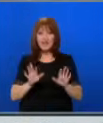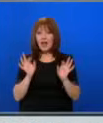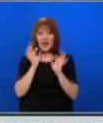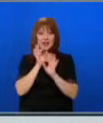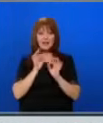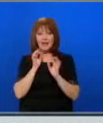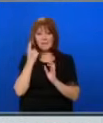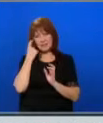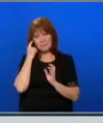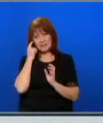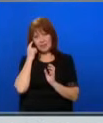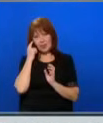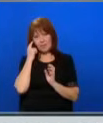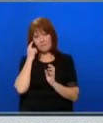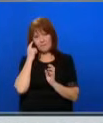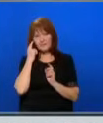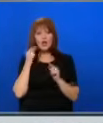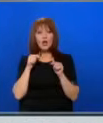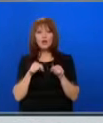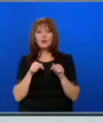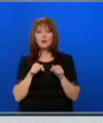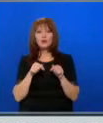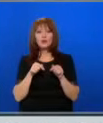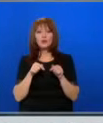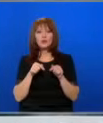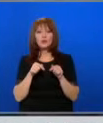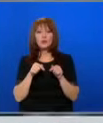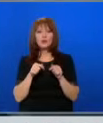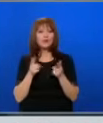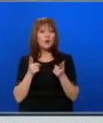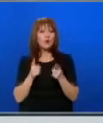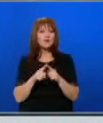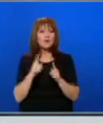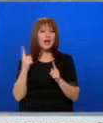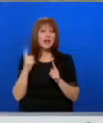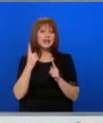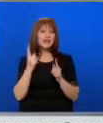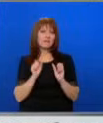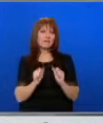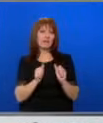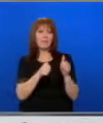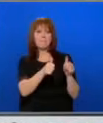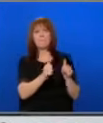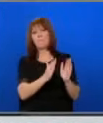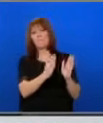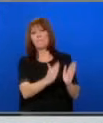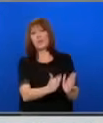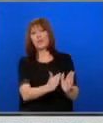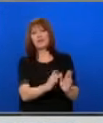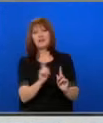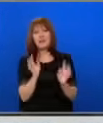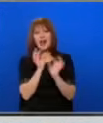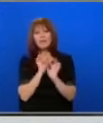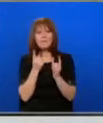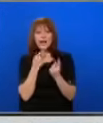няма голям смисъл. Той ще е един монумент, който нищо няма да говори.